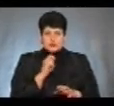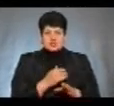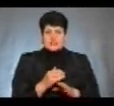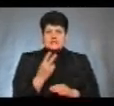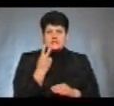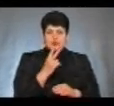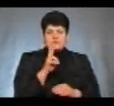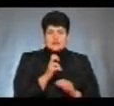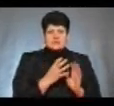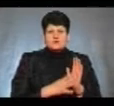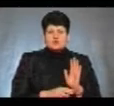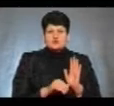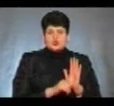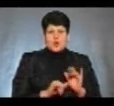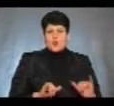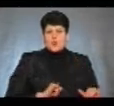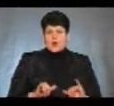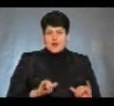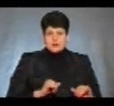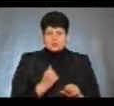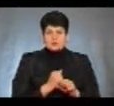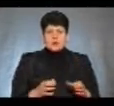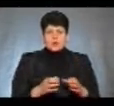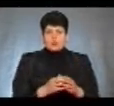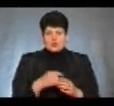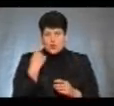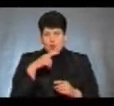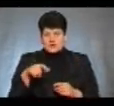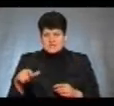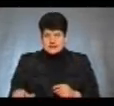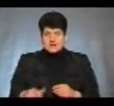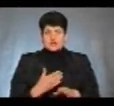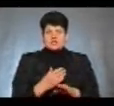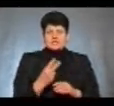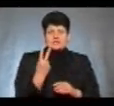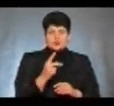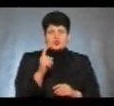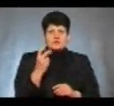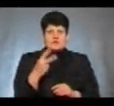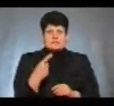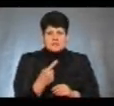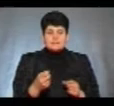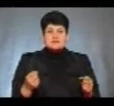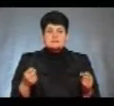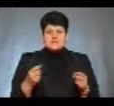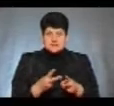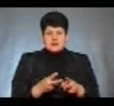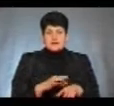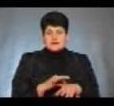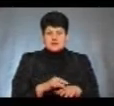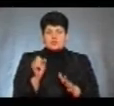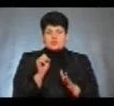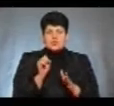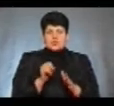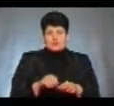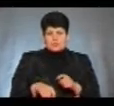2 статті 296 «Хуліганство, скоєне групою осіб» і частину 2 статті 121 «Умисне тяжке тілесне ушкодження, що